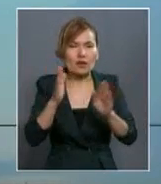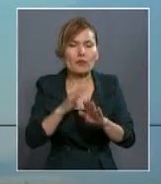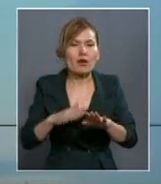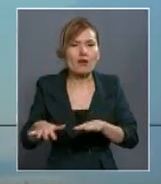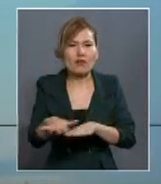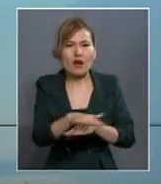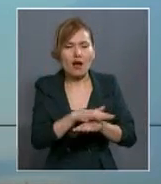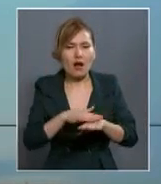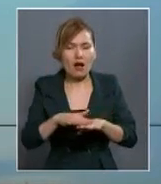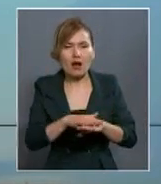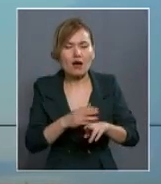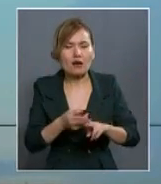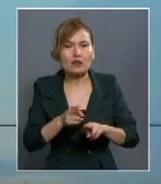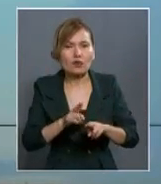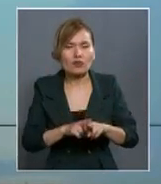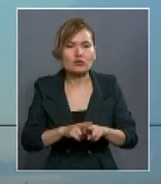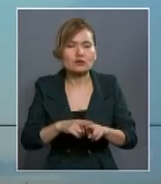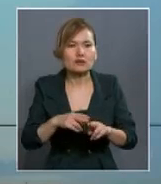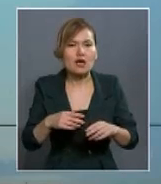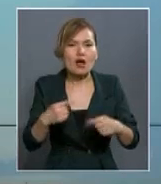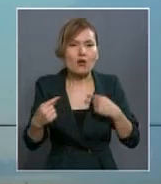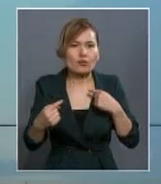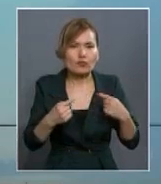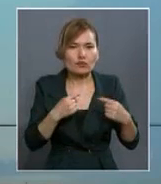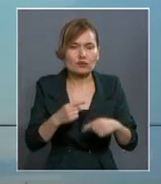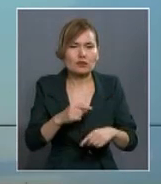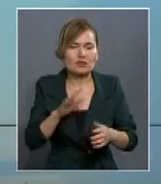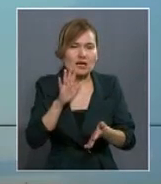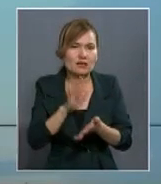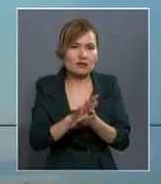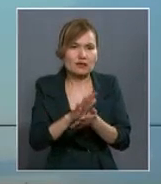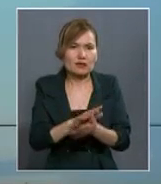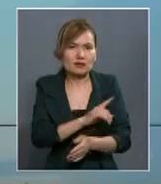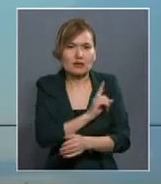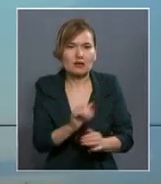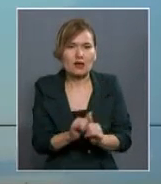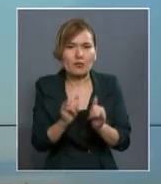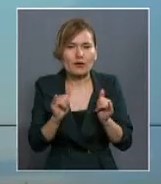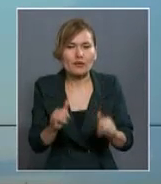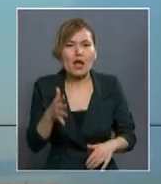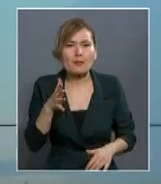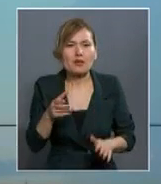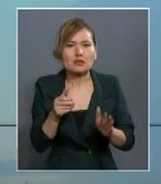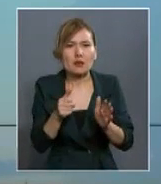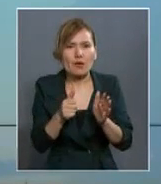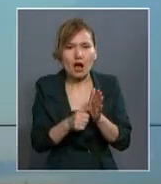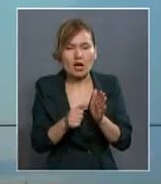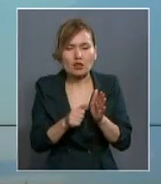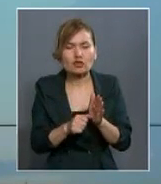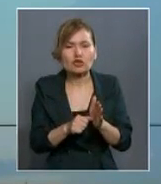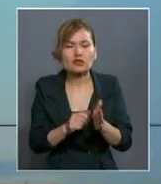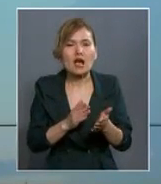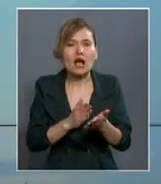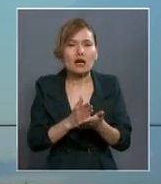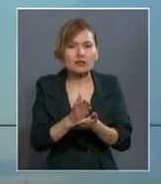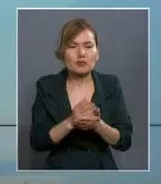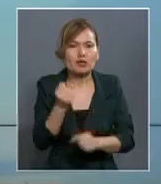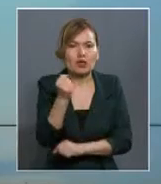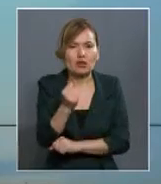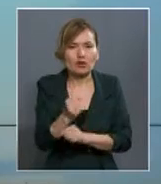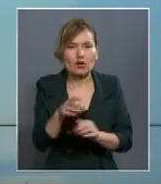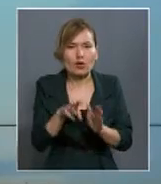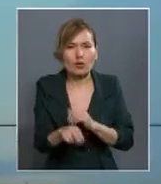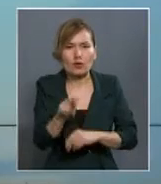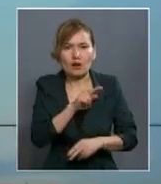тұмшалаған түтінді сейілтуге тырысып жатыр. Қоршаған ортаны қорғау министрлігі биыл 5600-дей қызметкерін қадағалау жұмысына жұмылдырады.